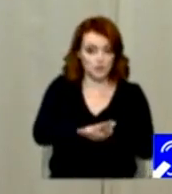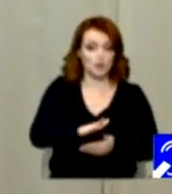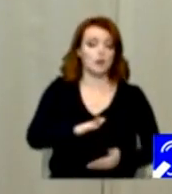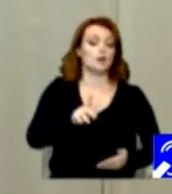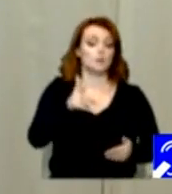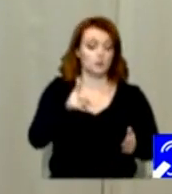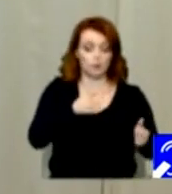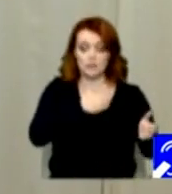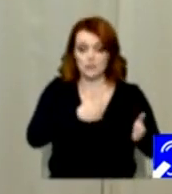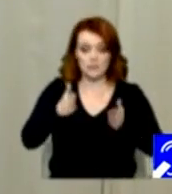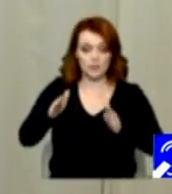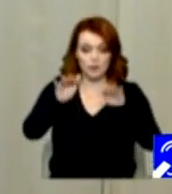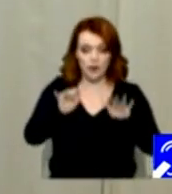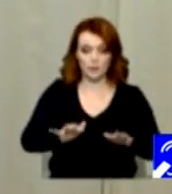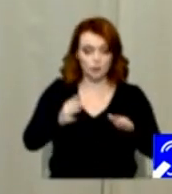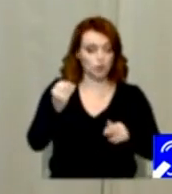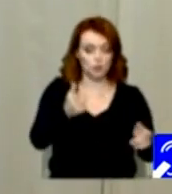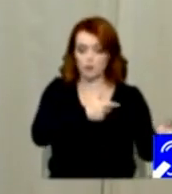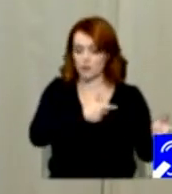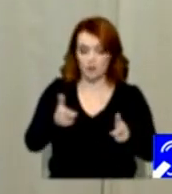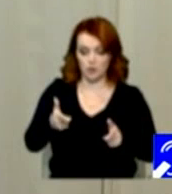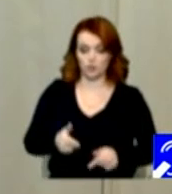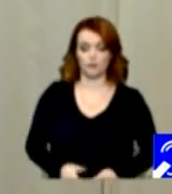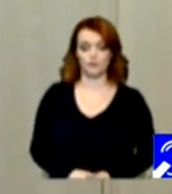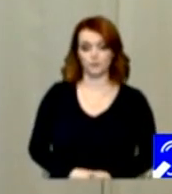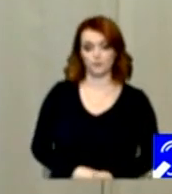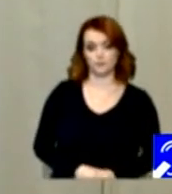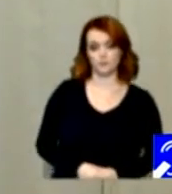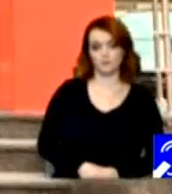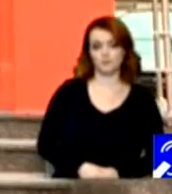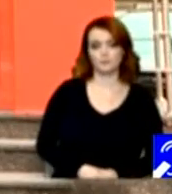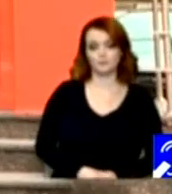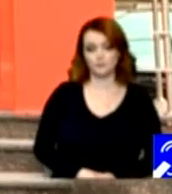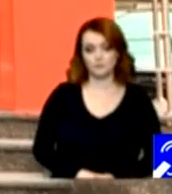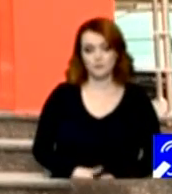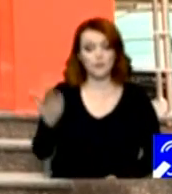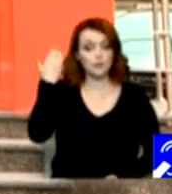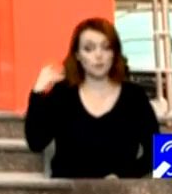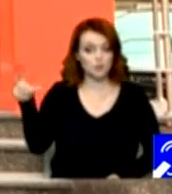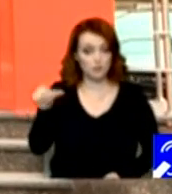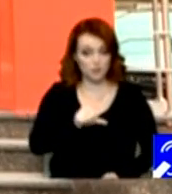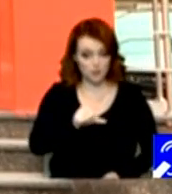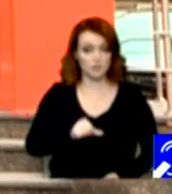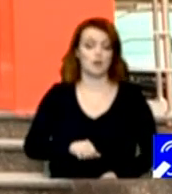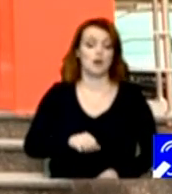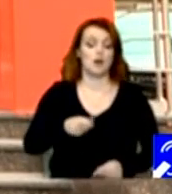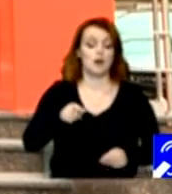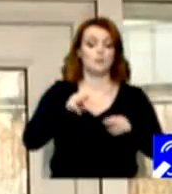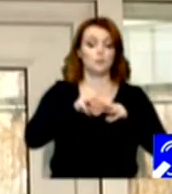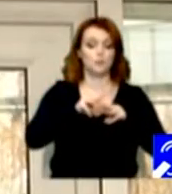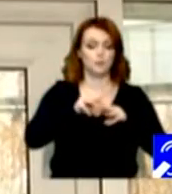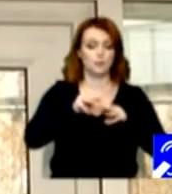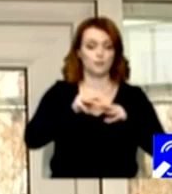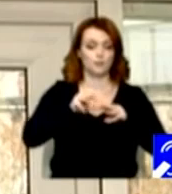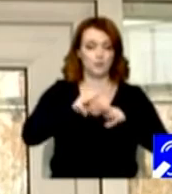sistemul încă nu este randomizat la vârsta necesare de la 12 ani săptămâna trecută în revenco coordonatorul